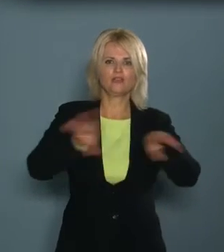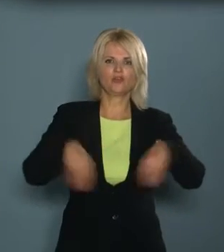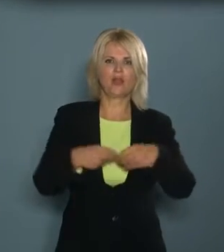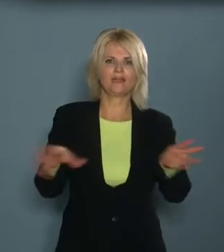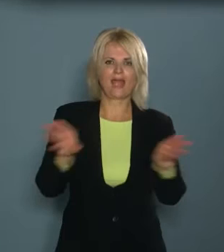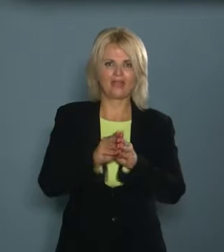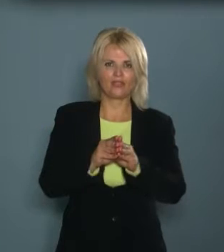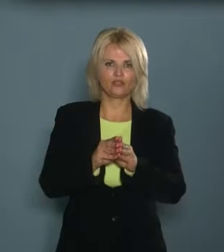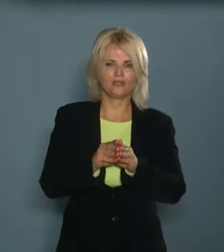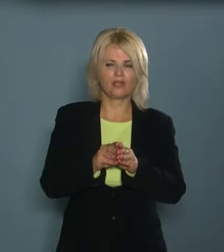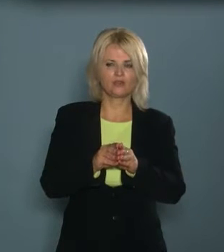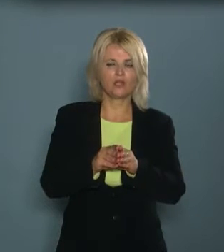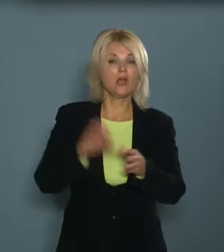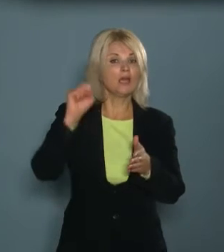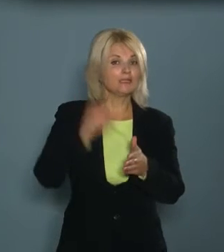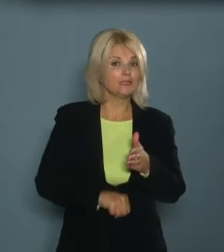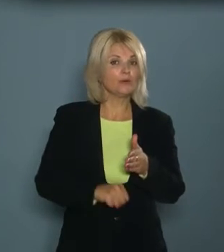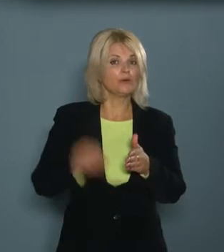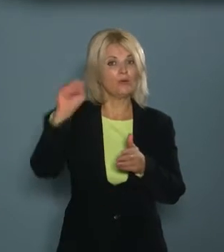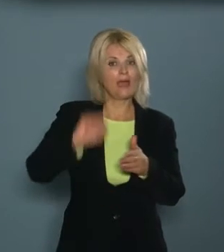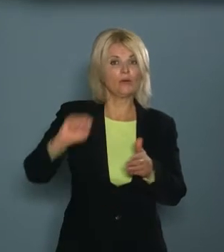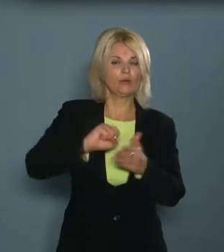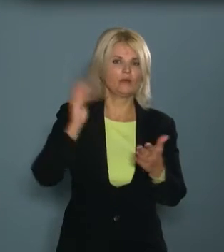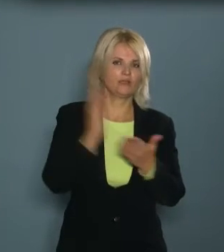egyesítését, mert azok a szigorú európai szabályok.